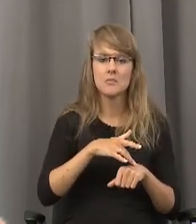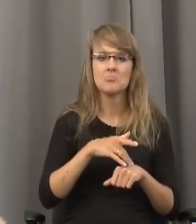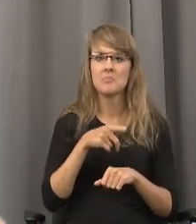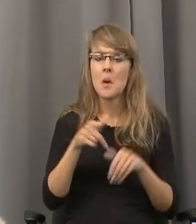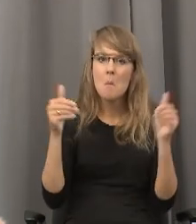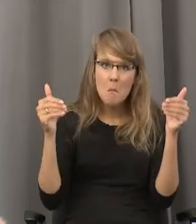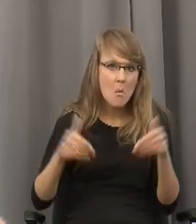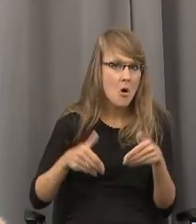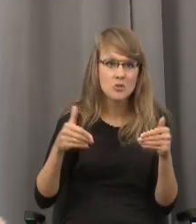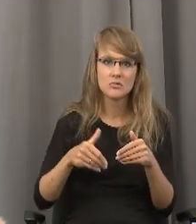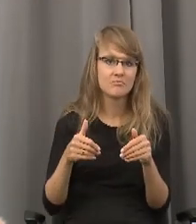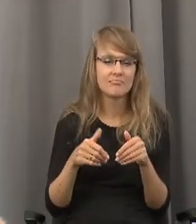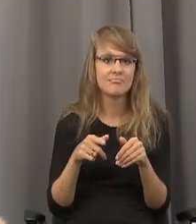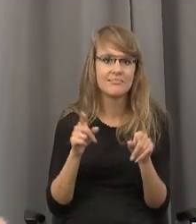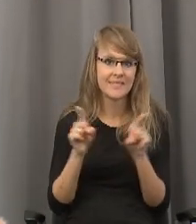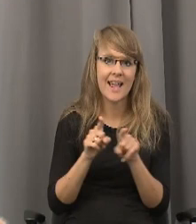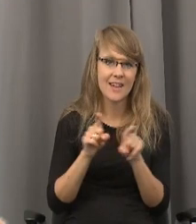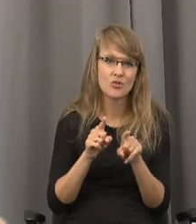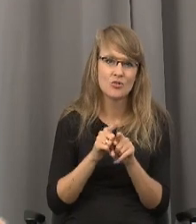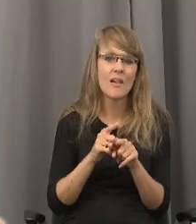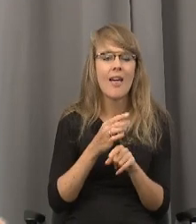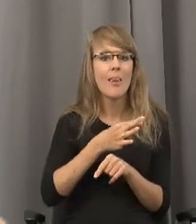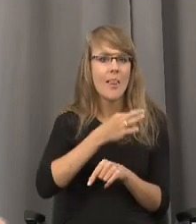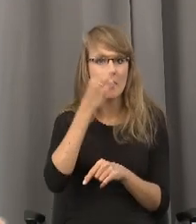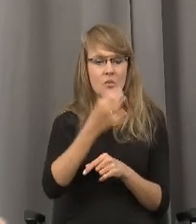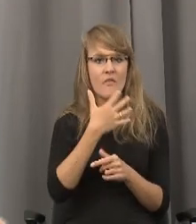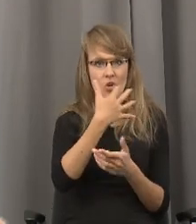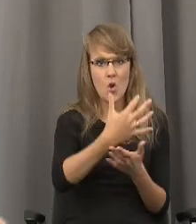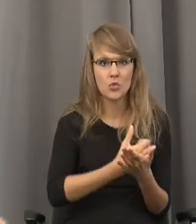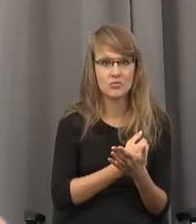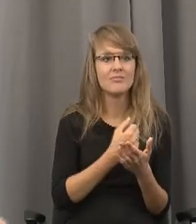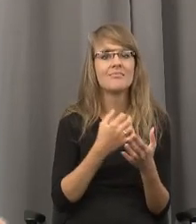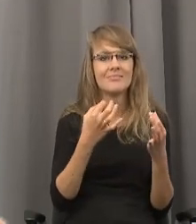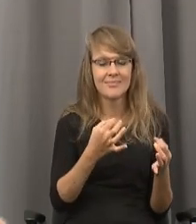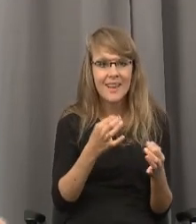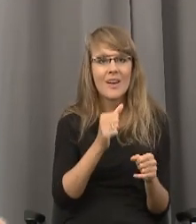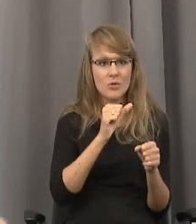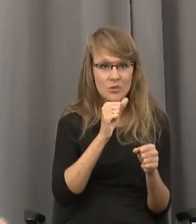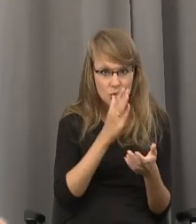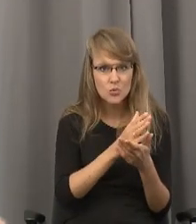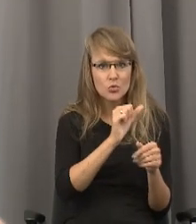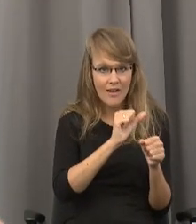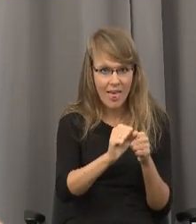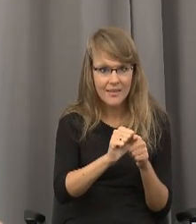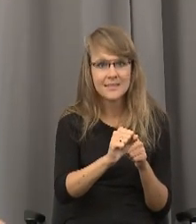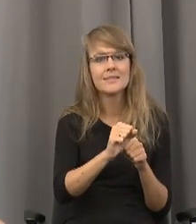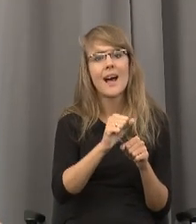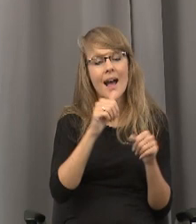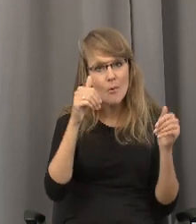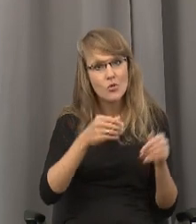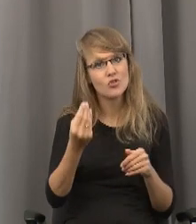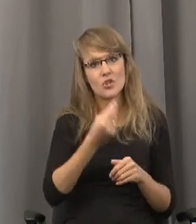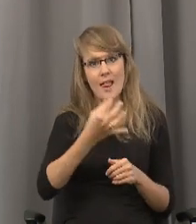oczywiście możliwe jest także w tym obszarze lepsze wykorzystanie już istniejących zasobów i tych działań, które